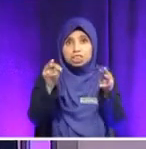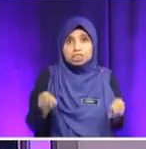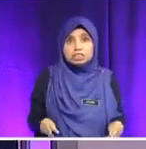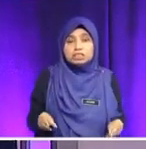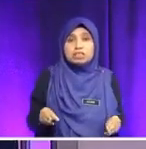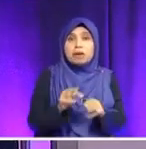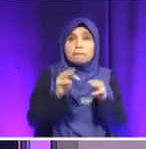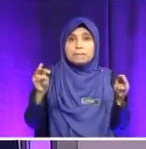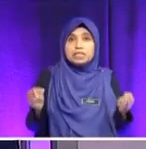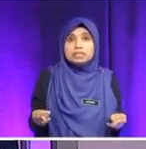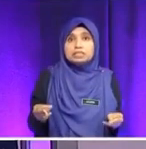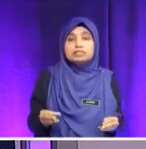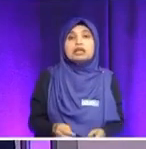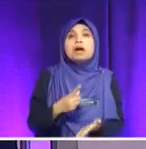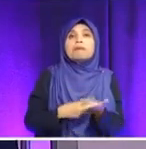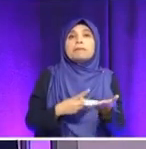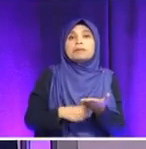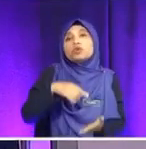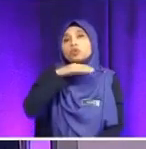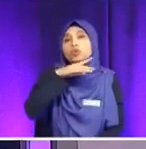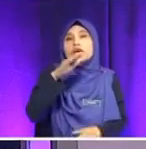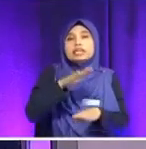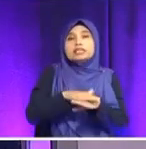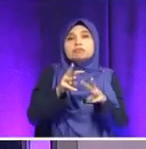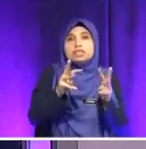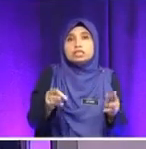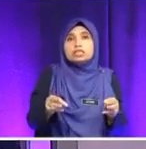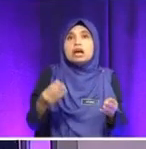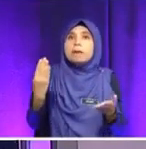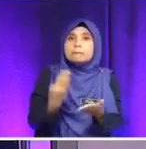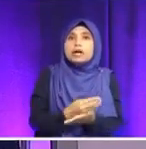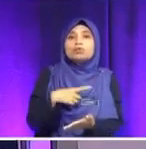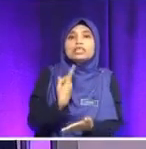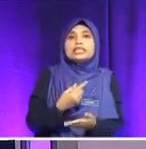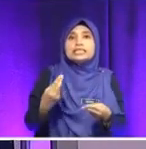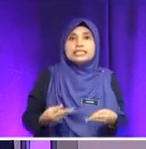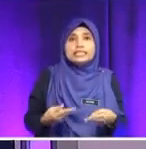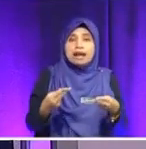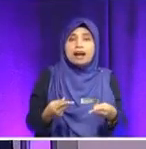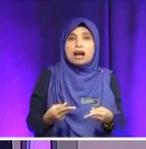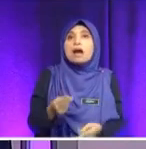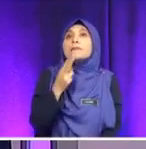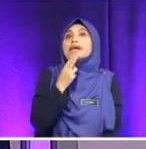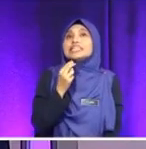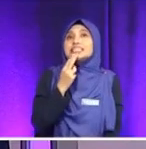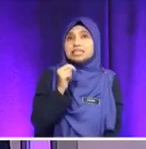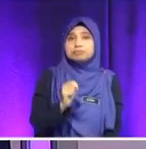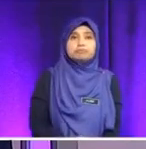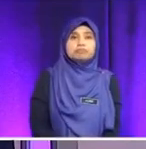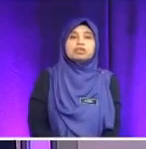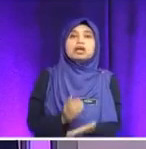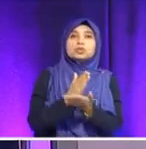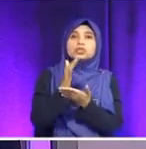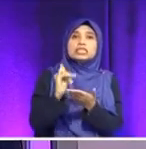kita panggil remah di atas meja itu. Bersihkan, kemudian barulah kita boleh menghidangkan dessert. Okey, yang